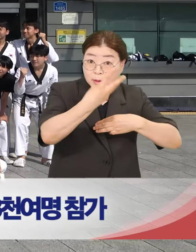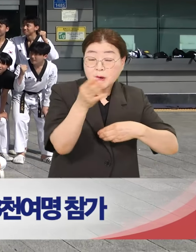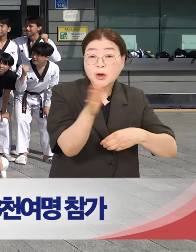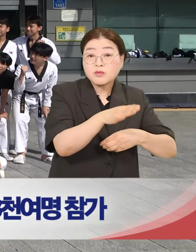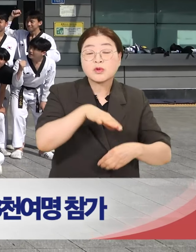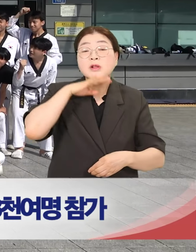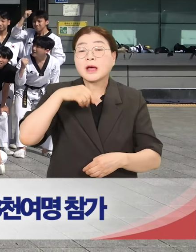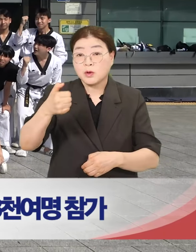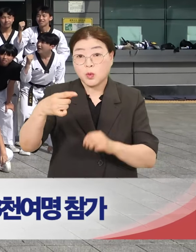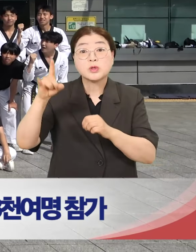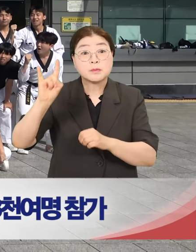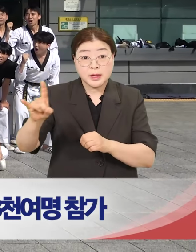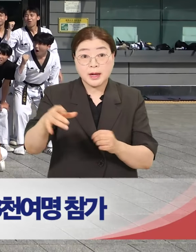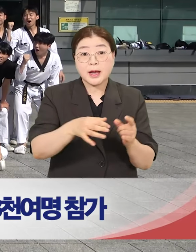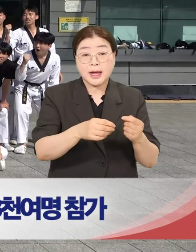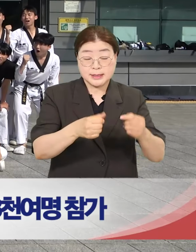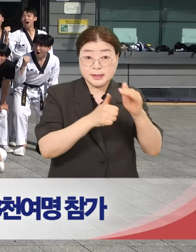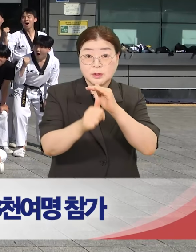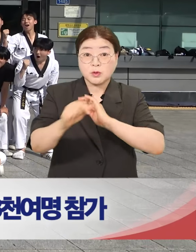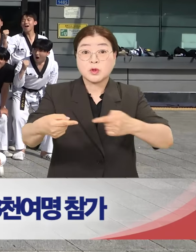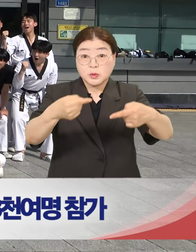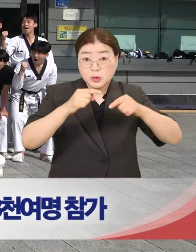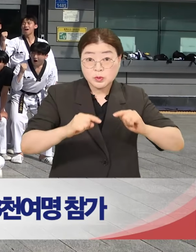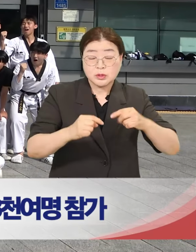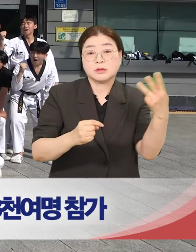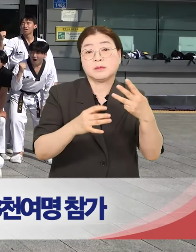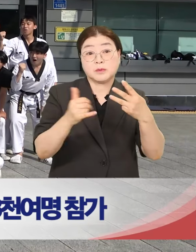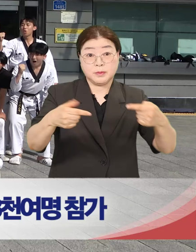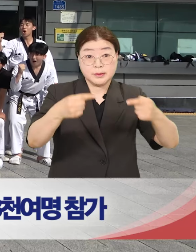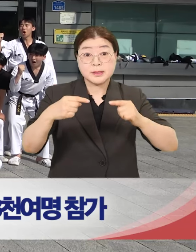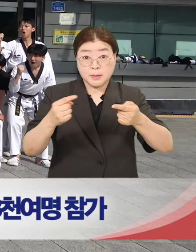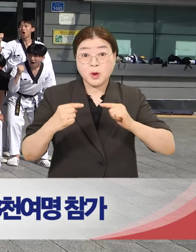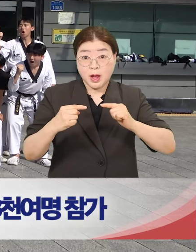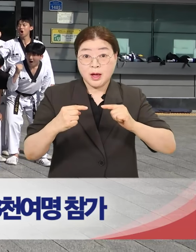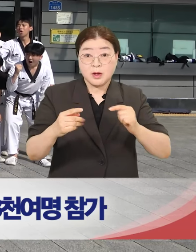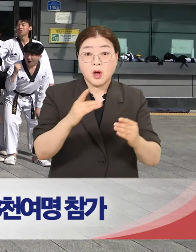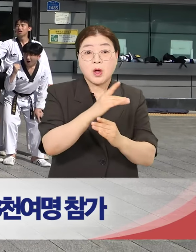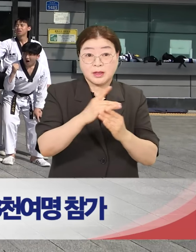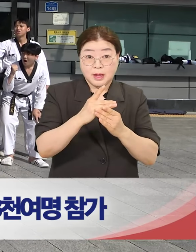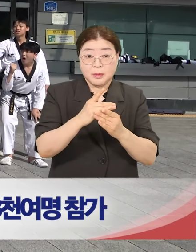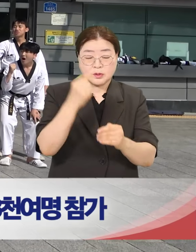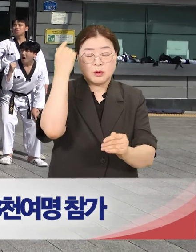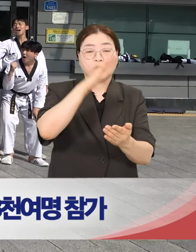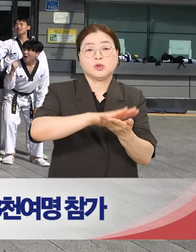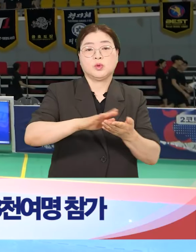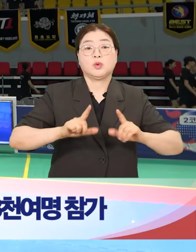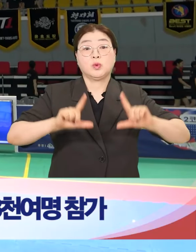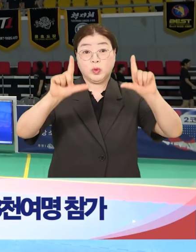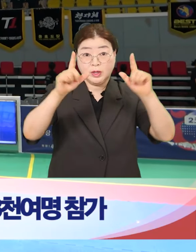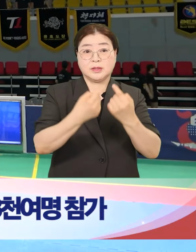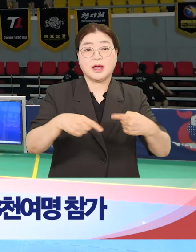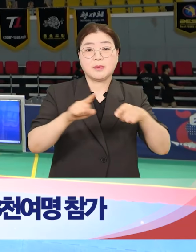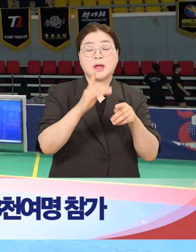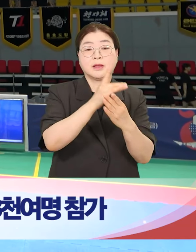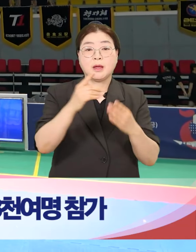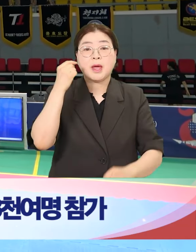전국의 초등학교 3학년부터 장년부까지 다양한 연령의 태권도 엘리트 선수 약 3,000여 명이 참가하여 고원 관광